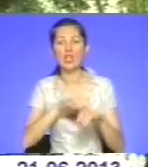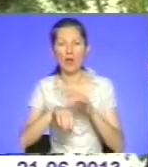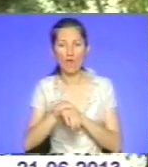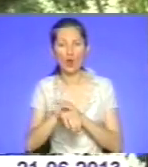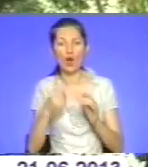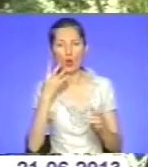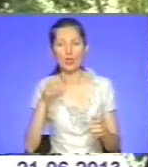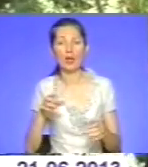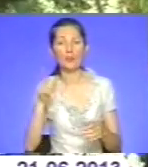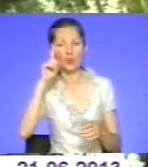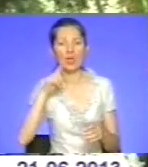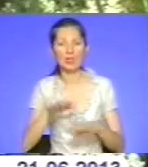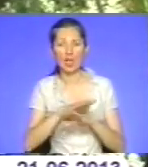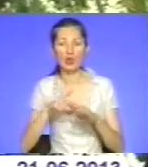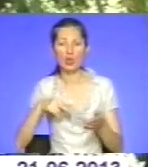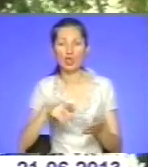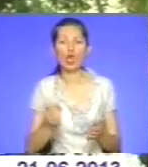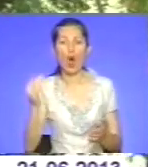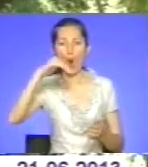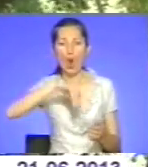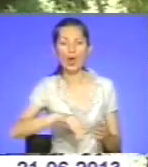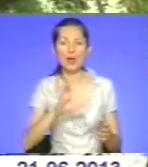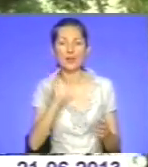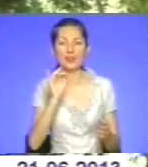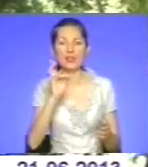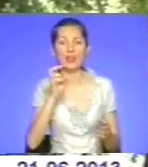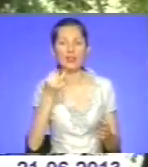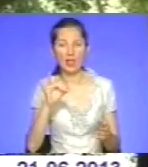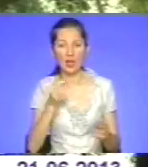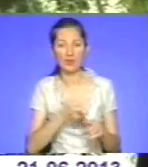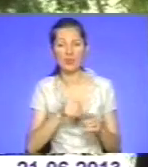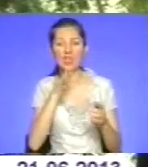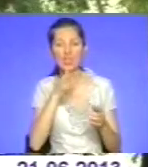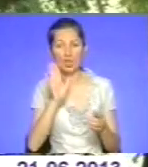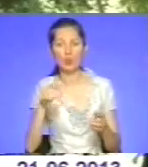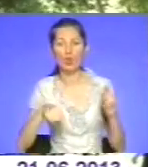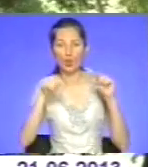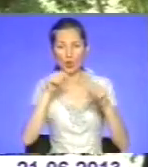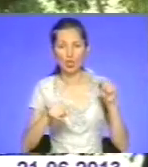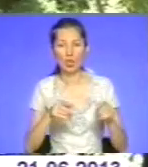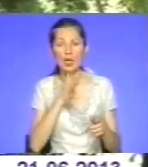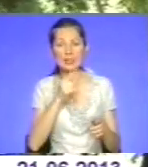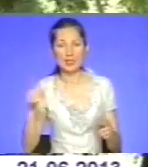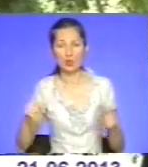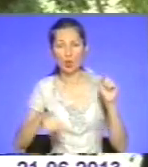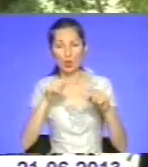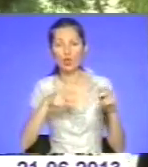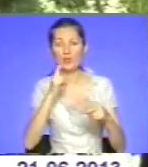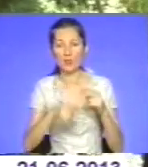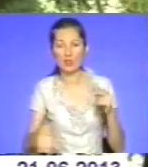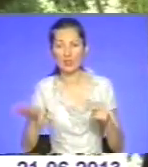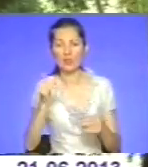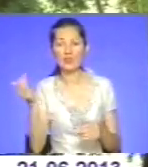Синай, саме у цей час проходили дощі. І якраз сезон дощів завершився, а тому вся